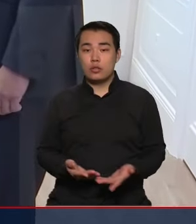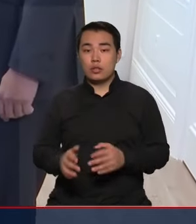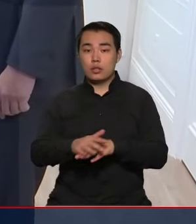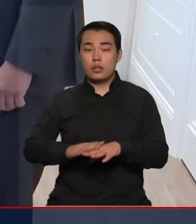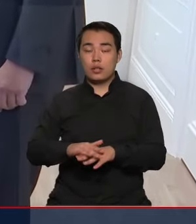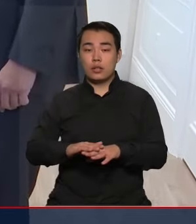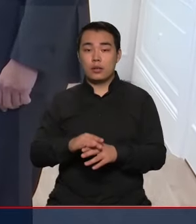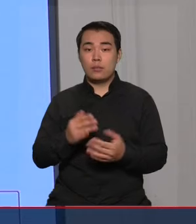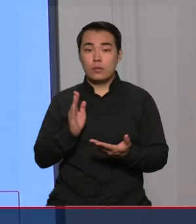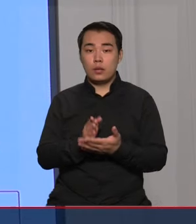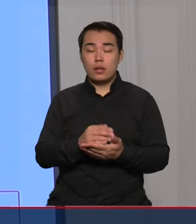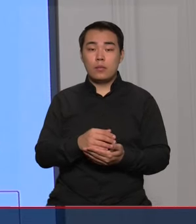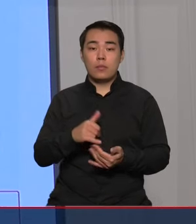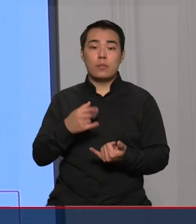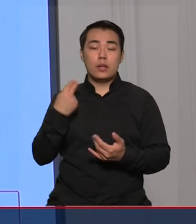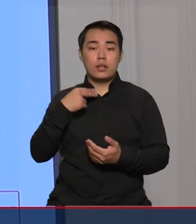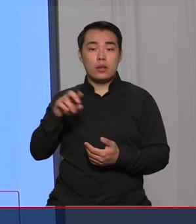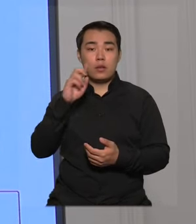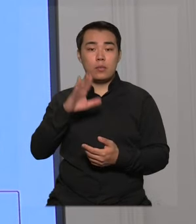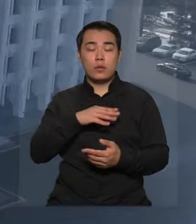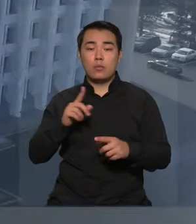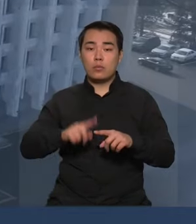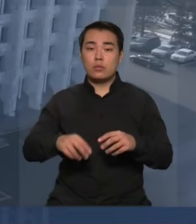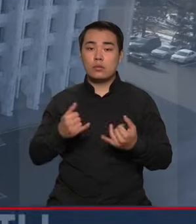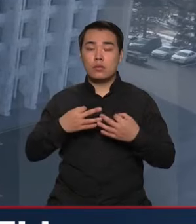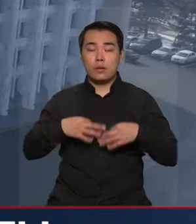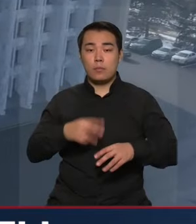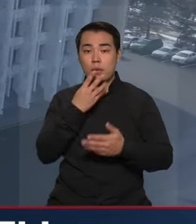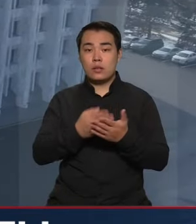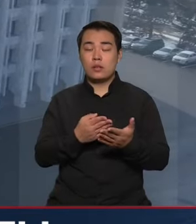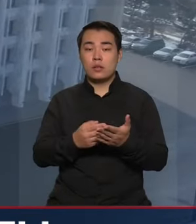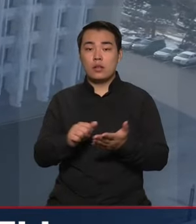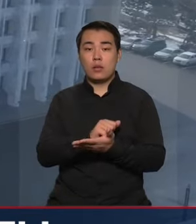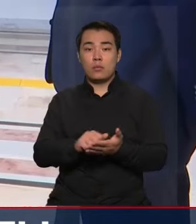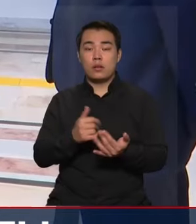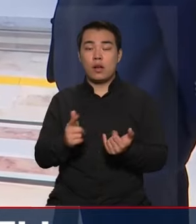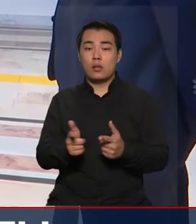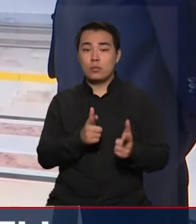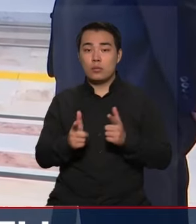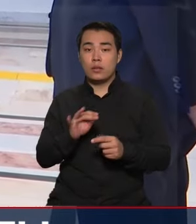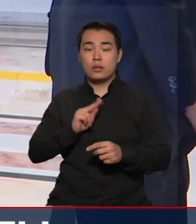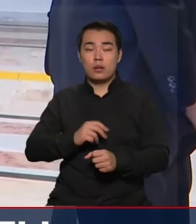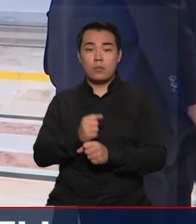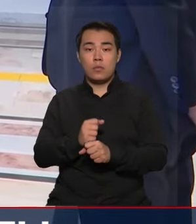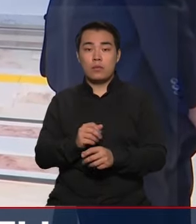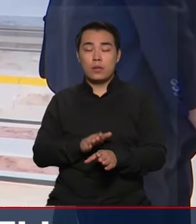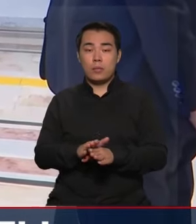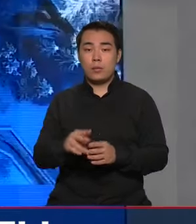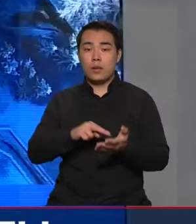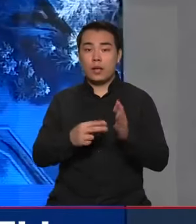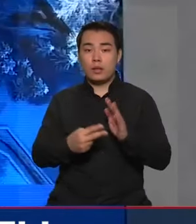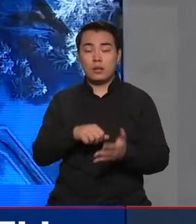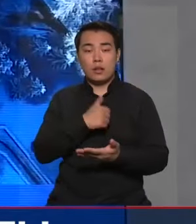горожан. Президент страны призвал ускорить подготовку соответствующих документов и приступить к реализации проектов.